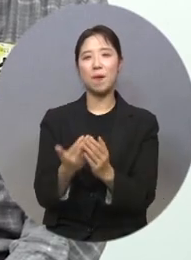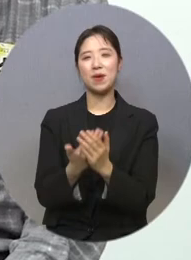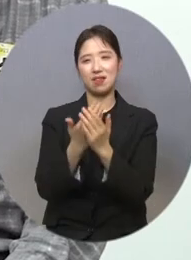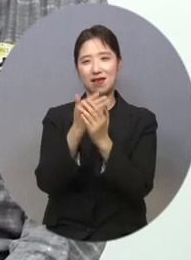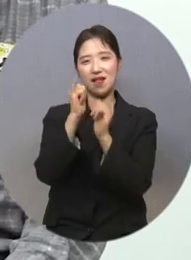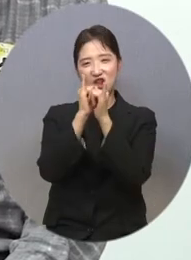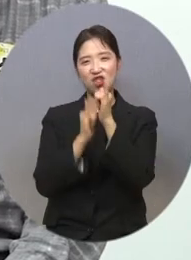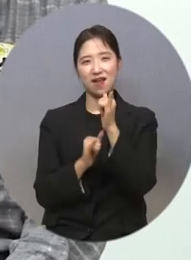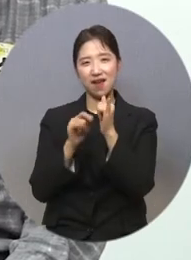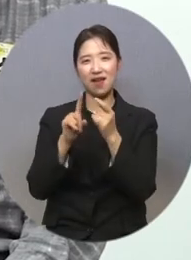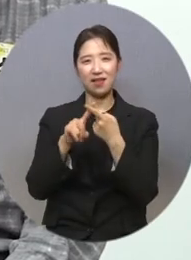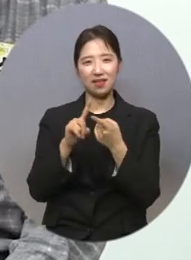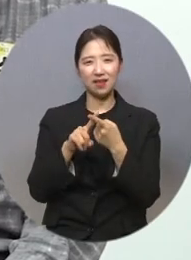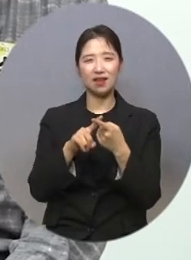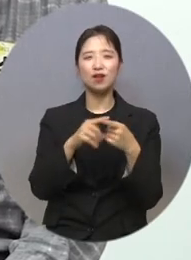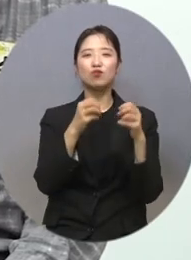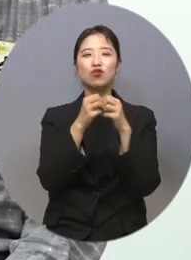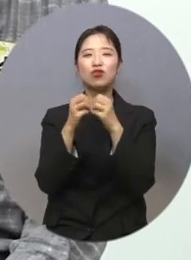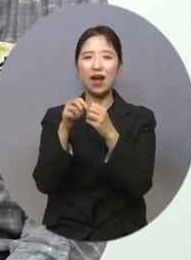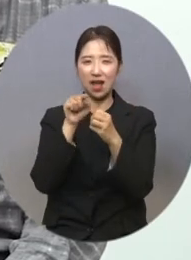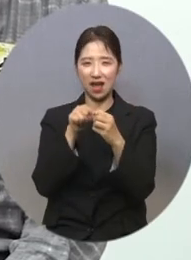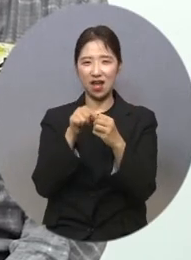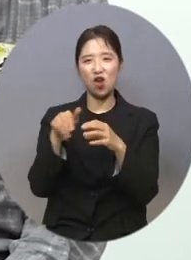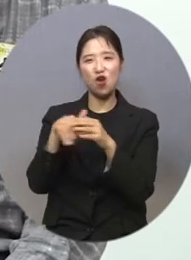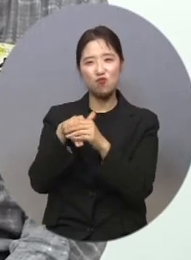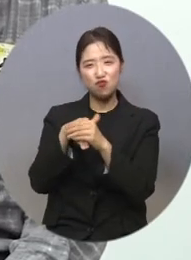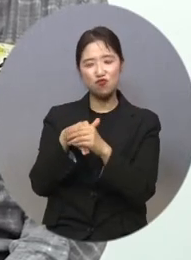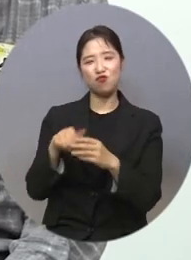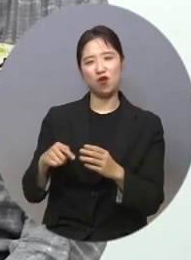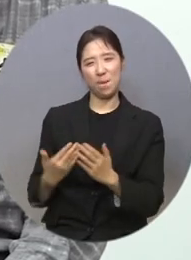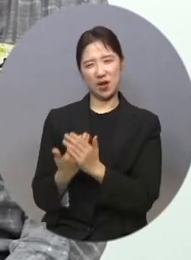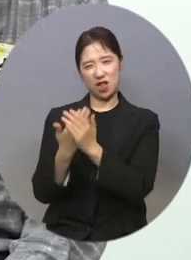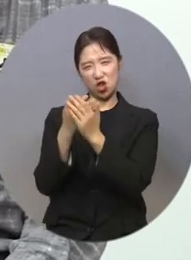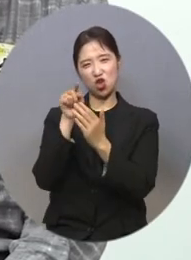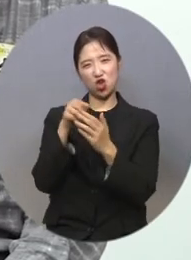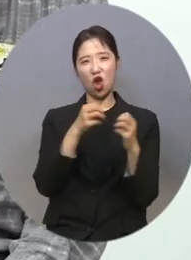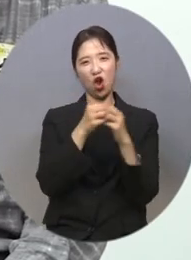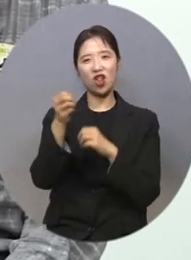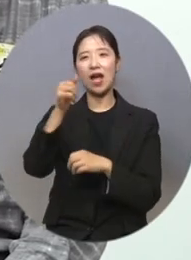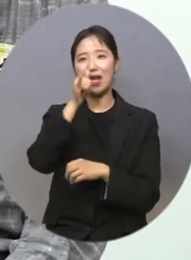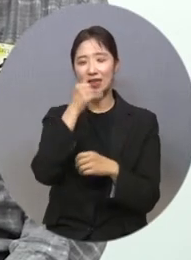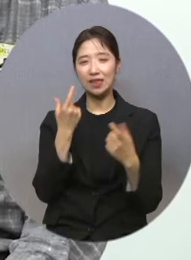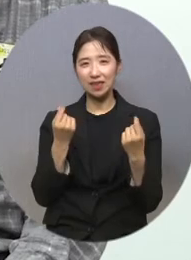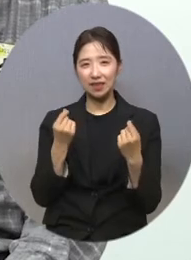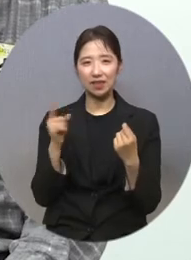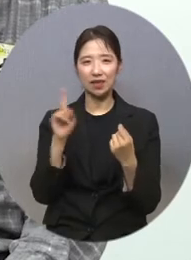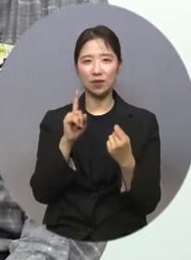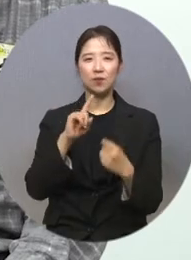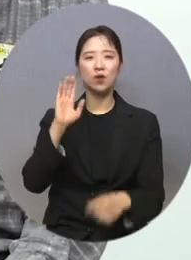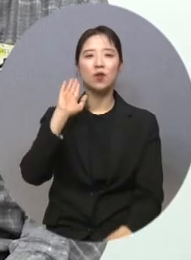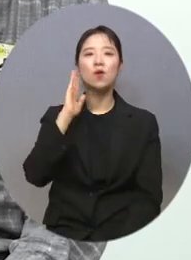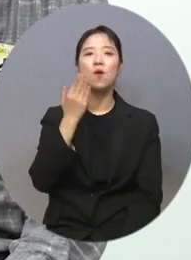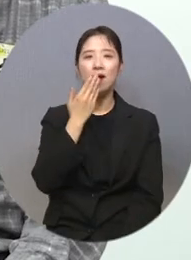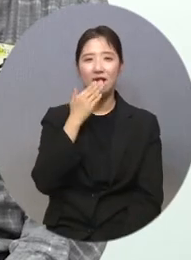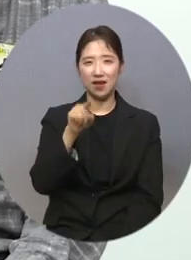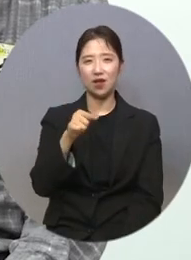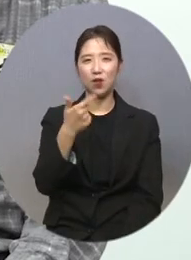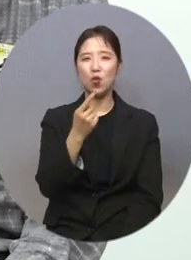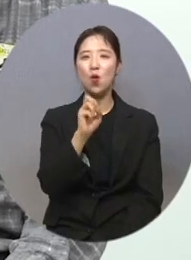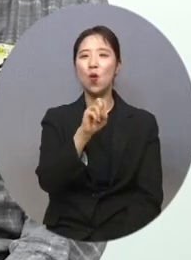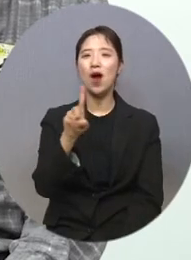발달사 이런 걸 얘기를 하면서 문자가 뭐 문명에 어떤 영향을 하는지 얘기를 하면서 농아인,